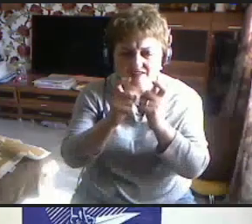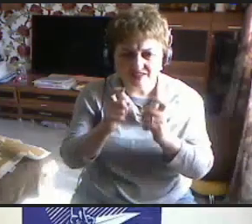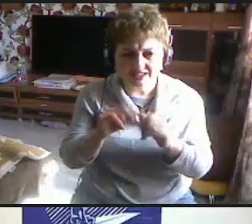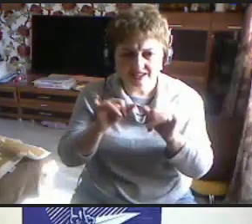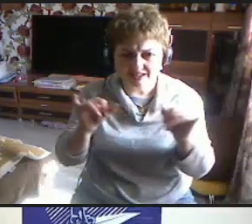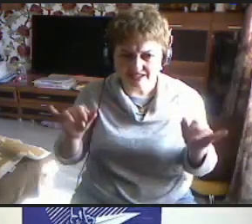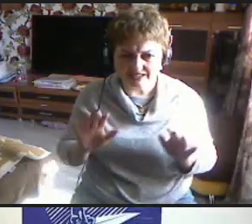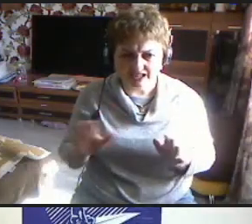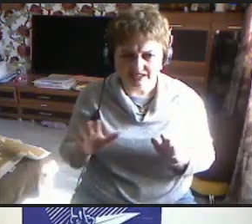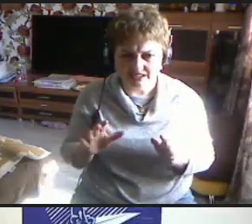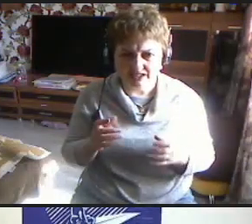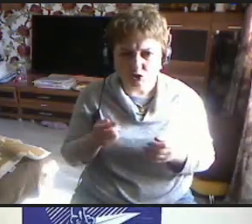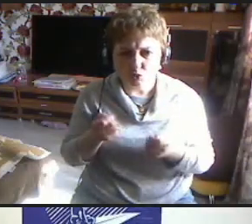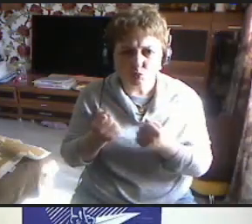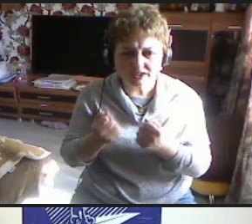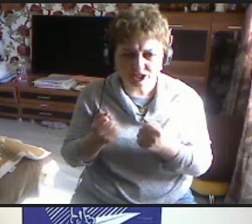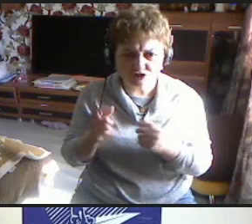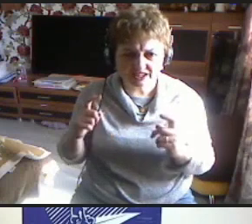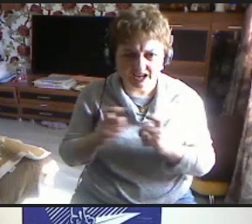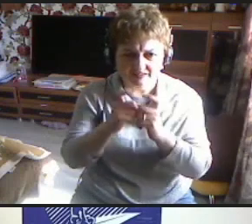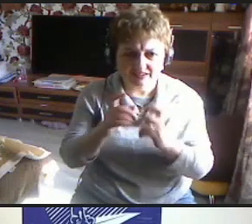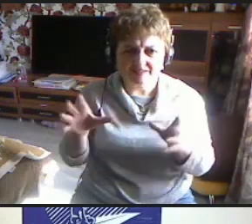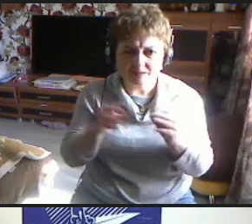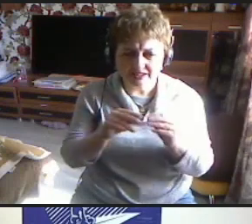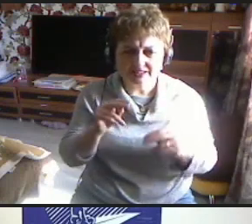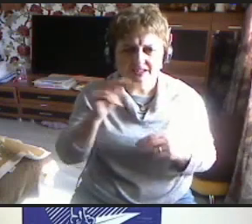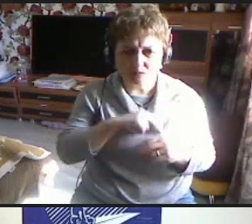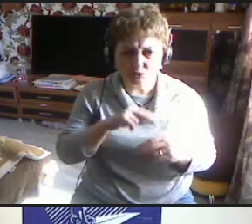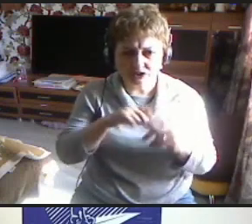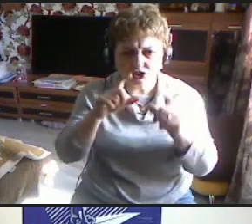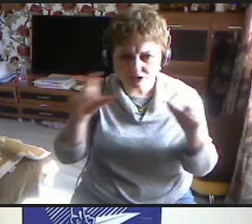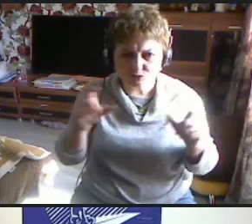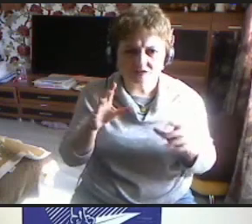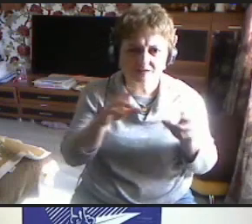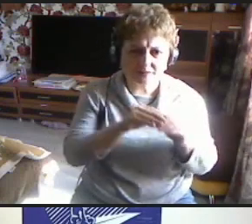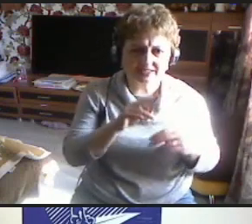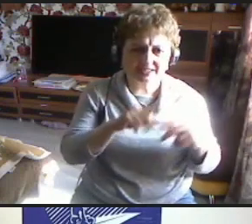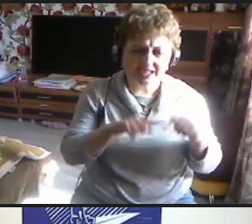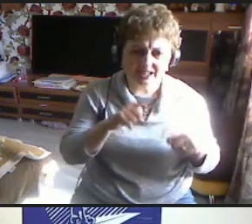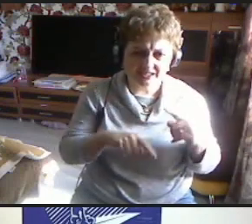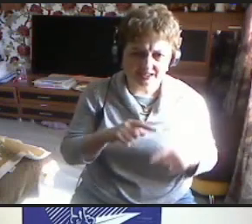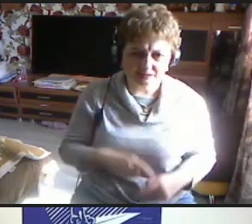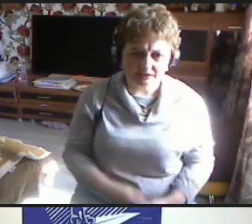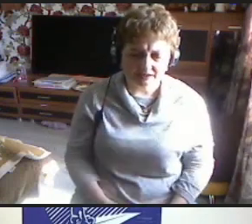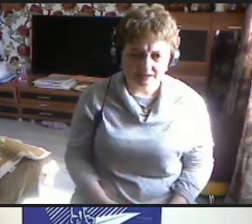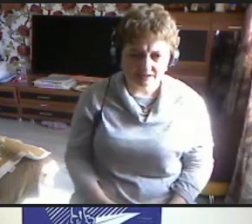сдерживание конфликта. Работайте вместе со школой, вместе с родителями. Ты сюда хотел что-то добавить, нет? Нет,